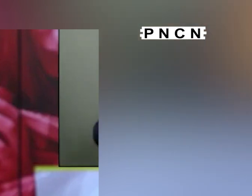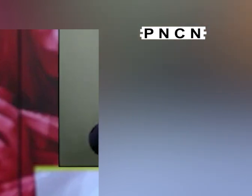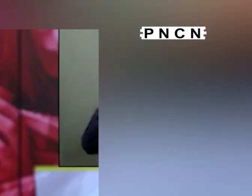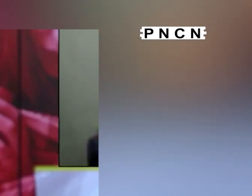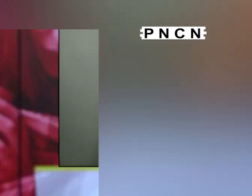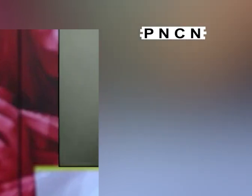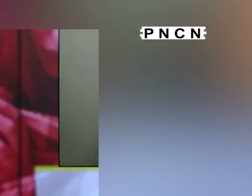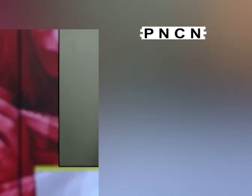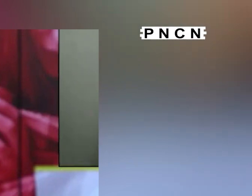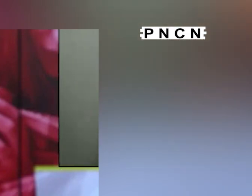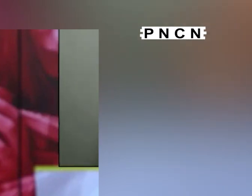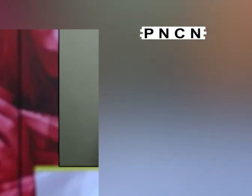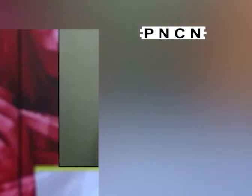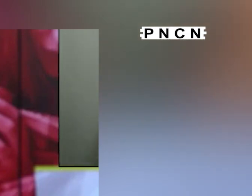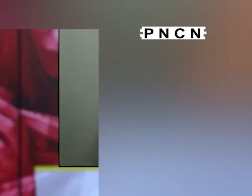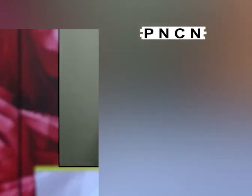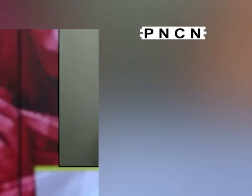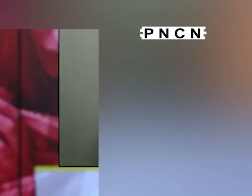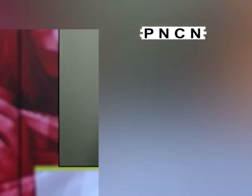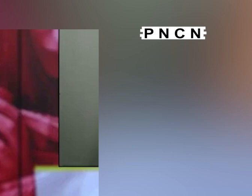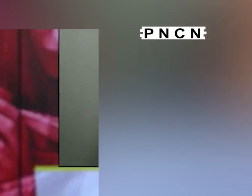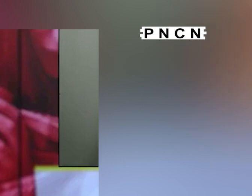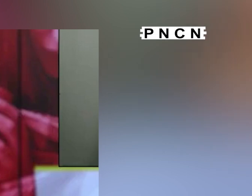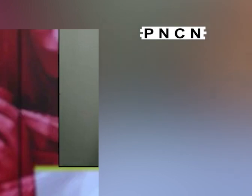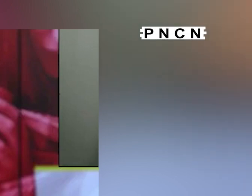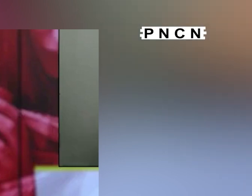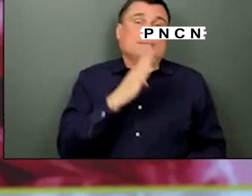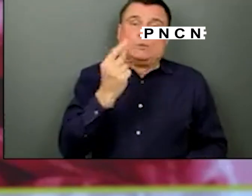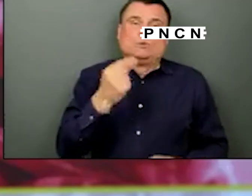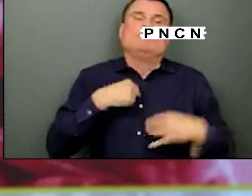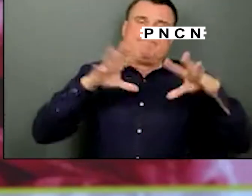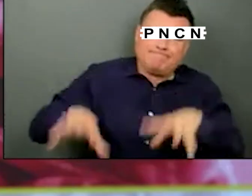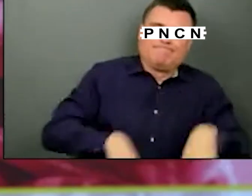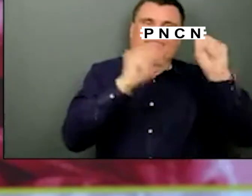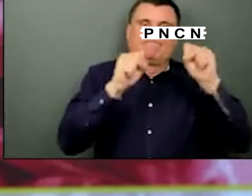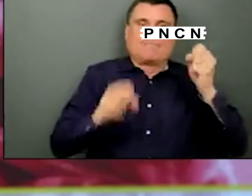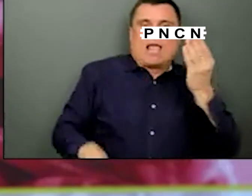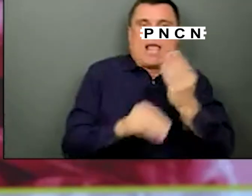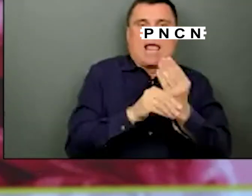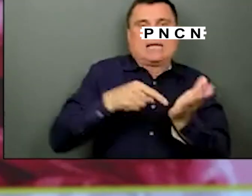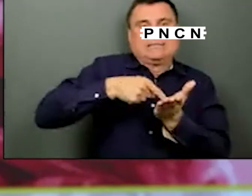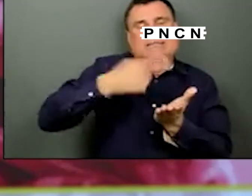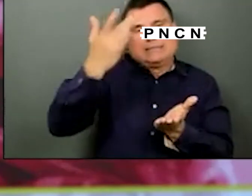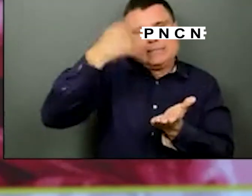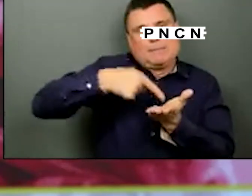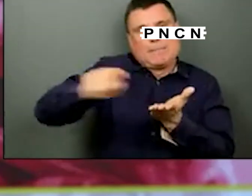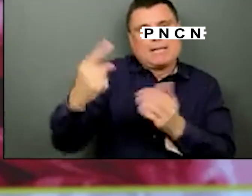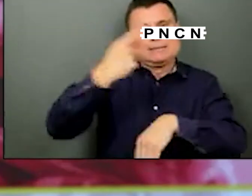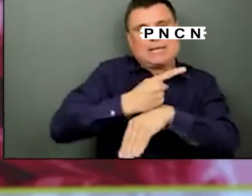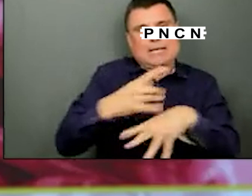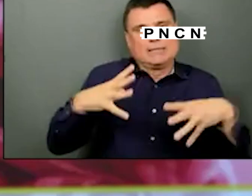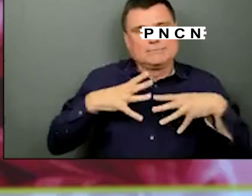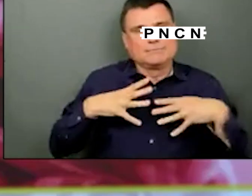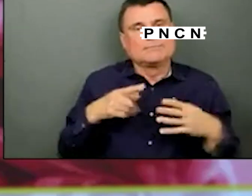ਦਿੱਤੀ ਗਈ ਹੈ ਕਿਉਂਕਿ ਇਸ ਸੰਬੰਧੀ ਹਜੇ ਬਿੱਲ ਪਾਰਲੀਮੈਂਟ ਦੇ ਵਿੱਚ ਪੇਸ਼ ਕੀਤਾ ਗਿਆ ਹੈ। No one should have to make that difficult choice